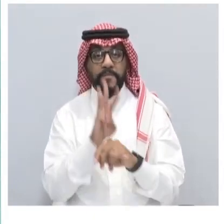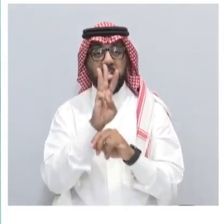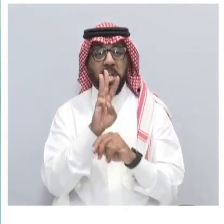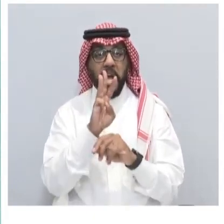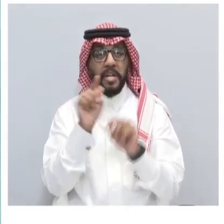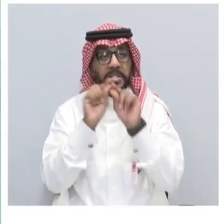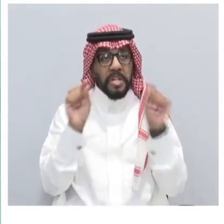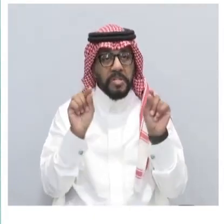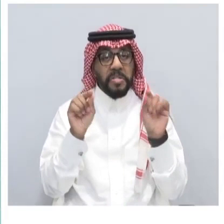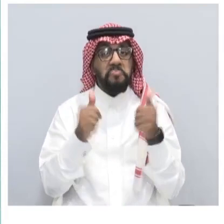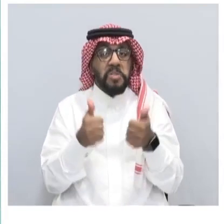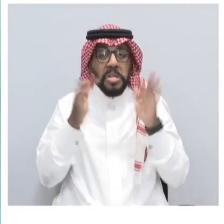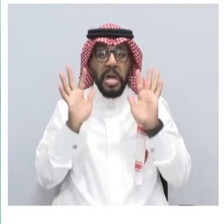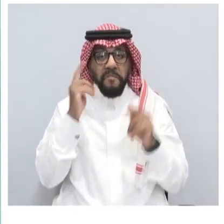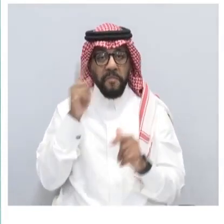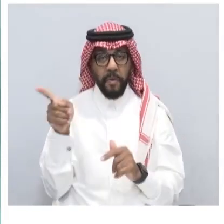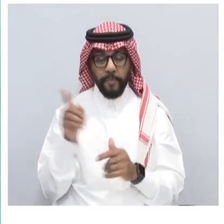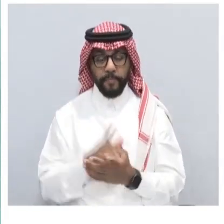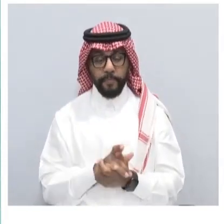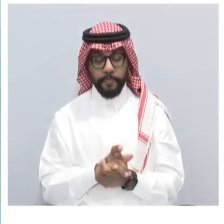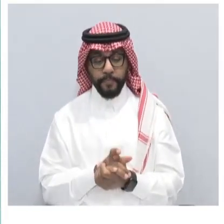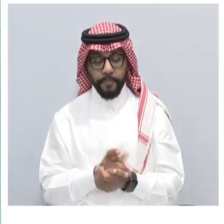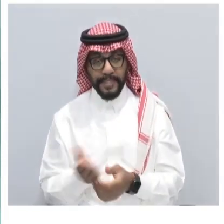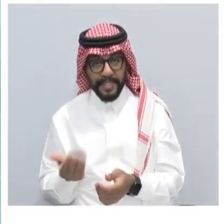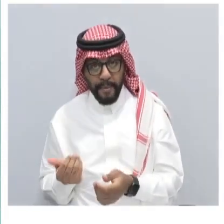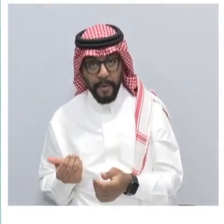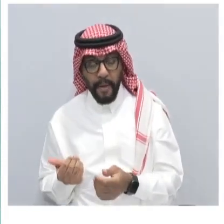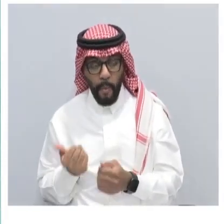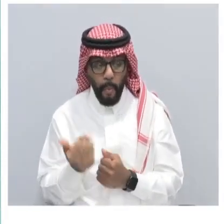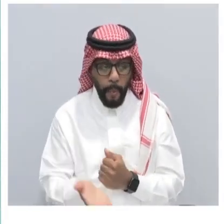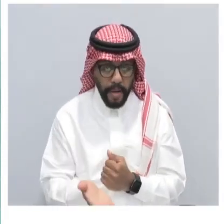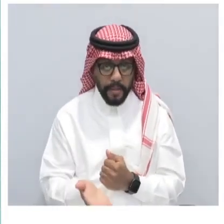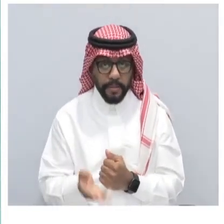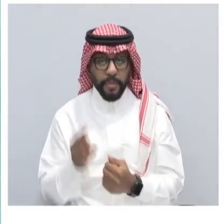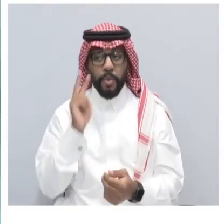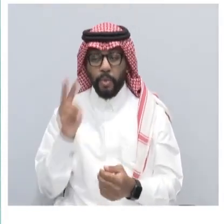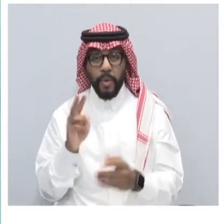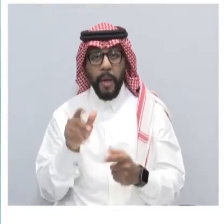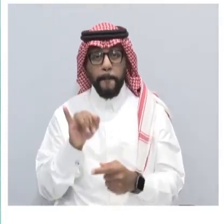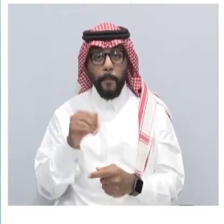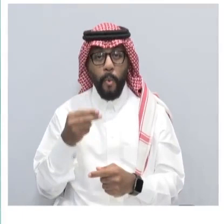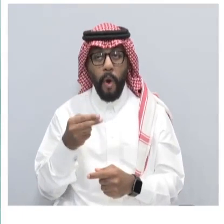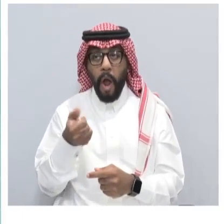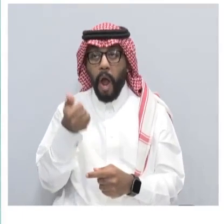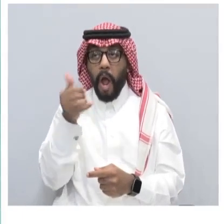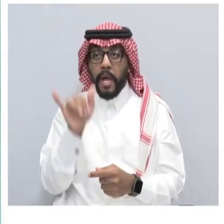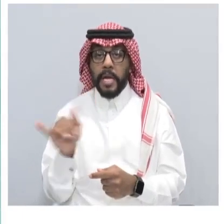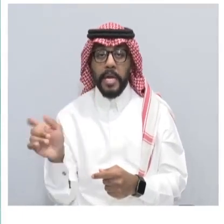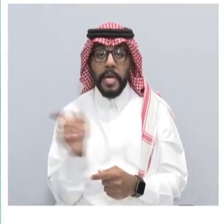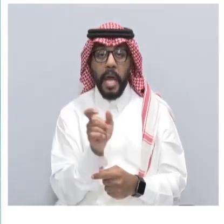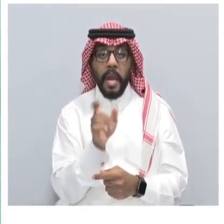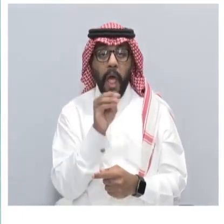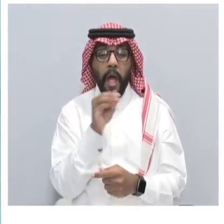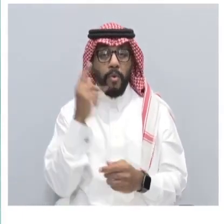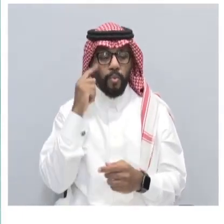هنا المسافه الباديه بحيث تكون قبل النص وبعد النص نلاحظ هنا المعاينه زياده المسافه البادئه